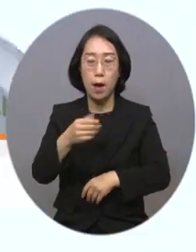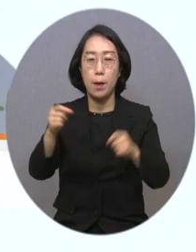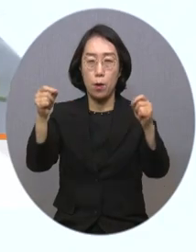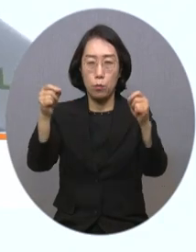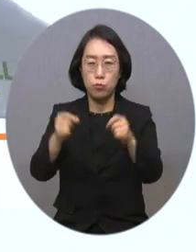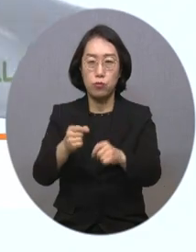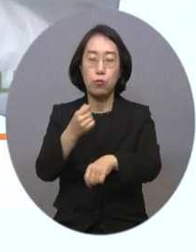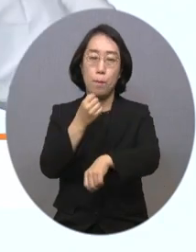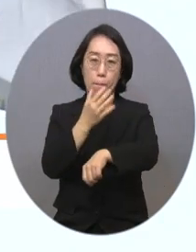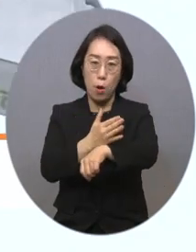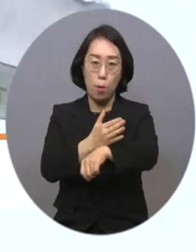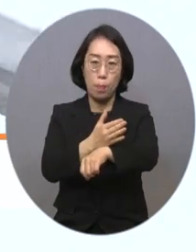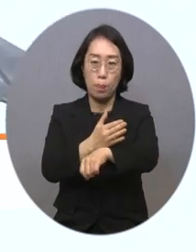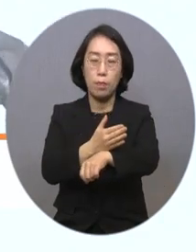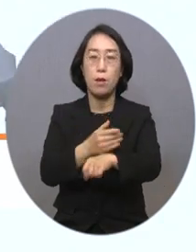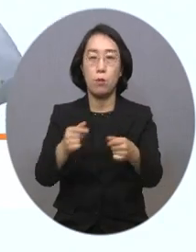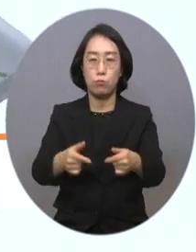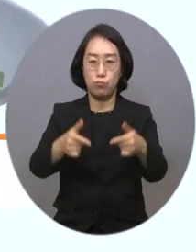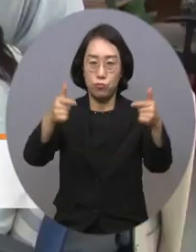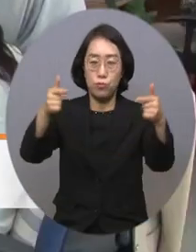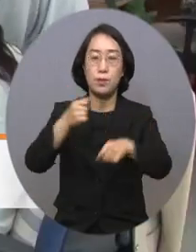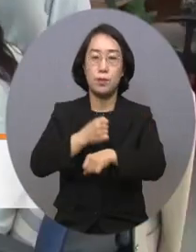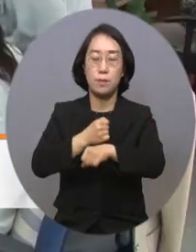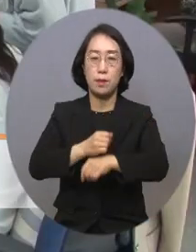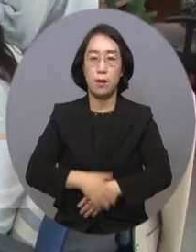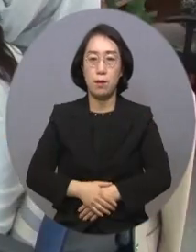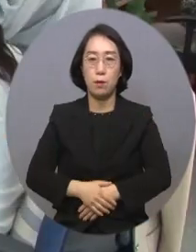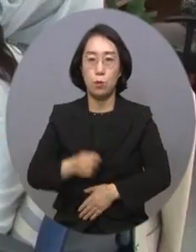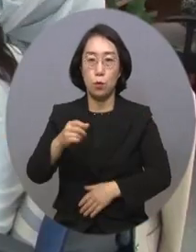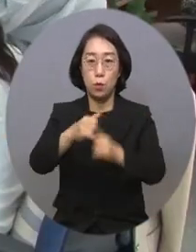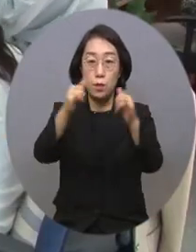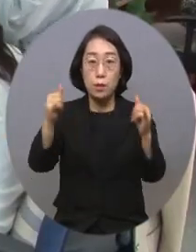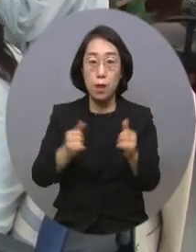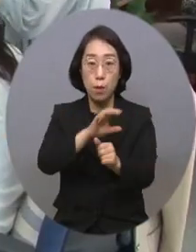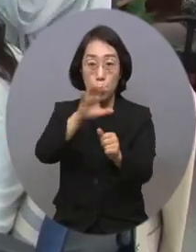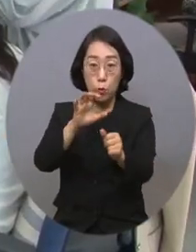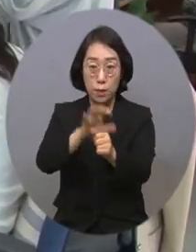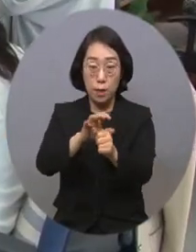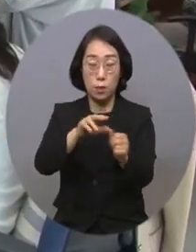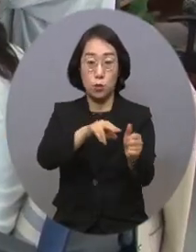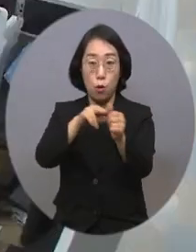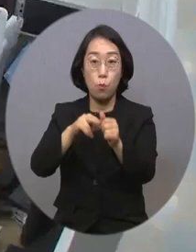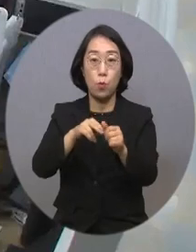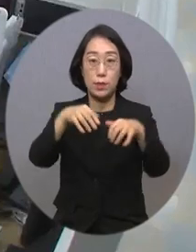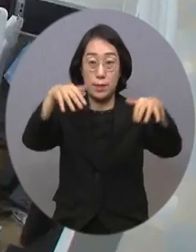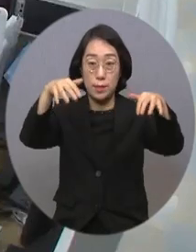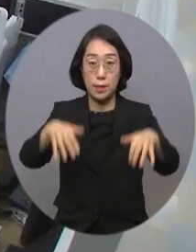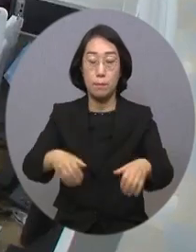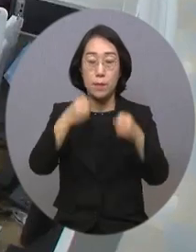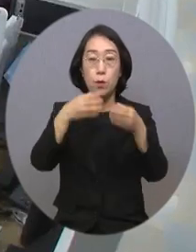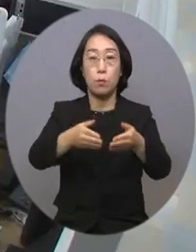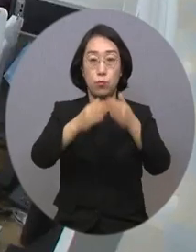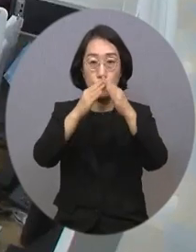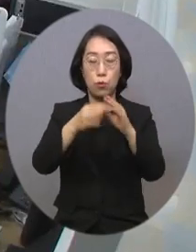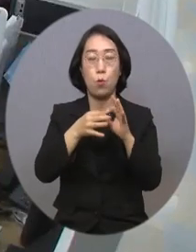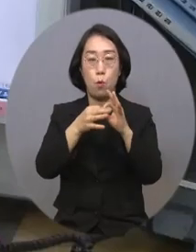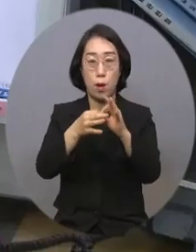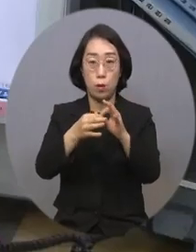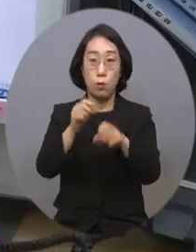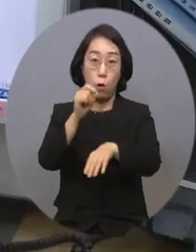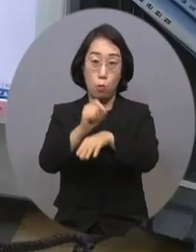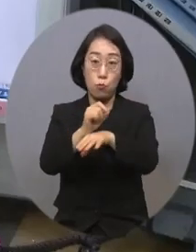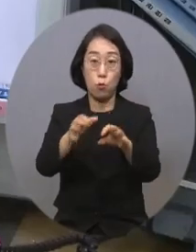편의성을 대폭 높일 방침입니다 또한 사회보장 정보 시스템 기능 신살 관련 업무처리 절차를 마련해